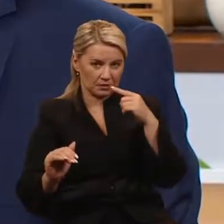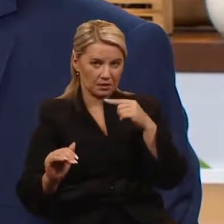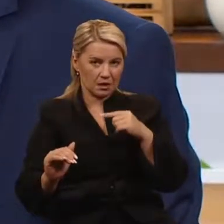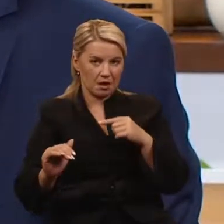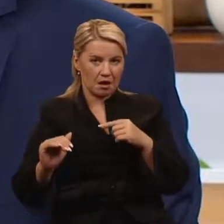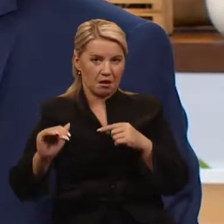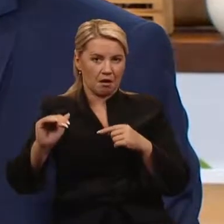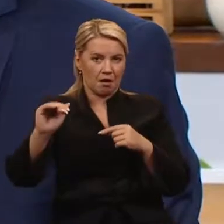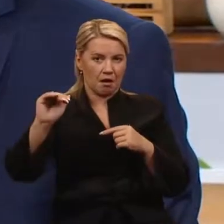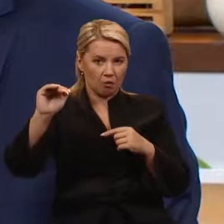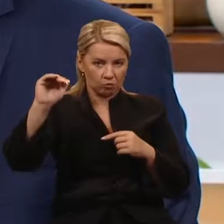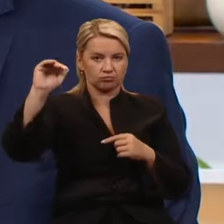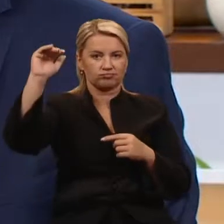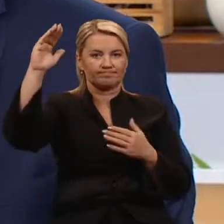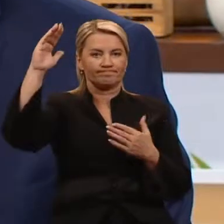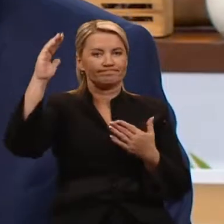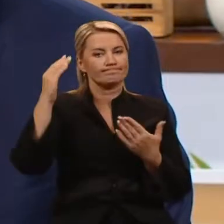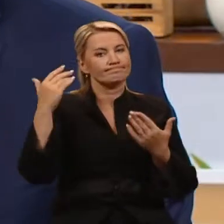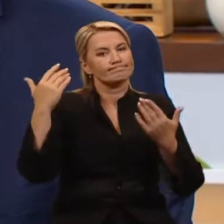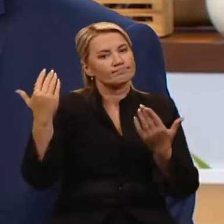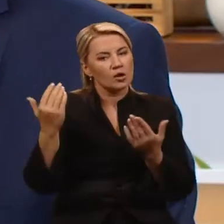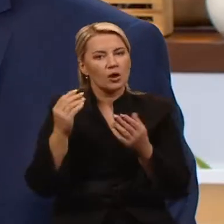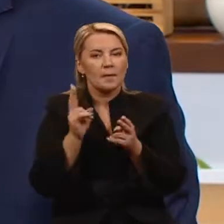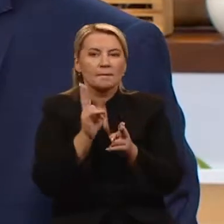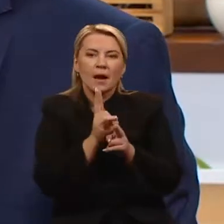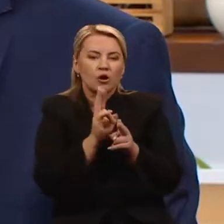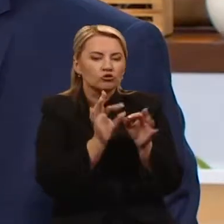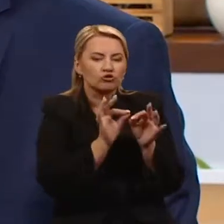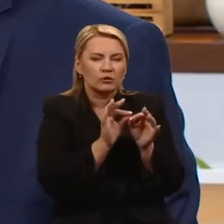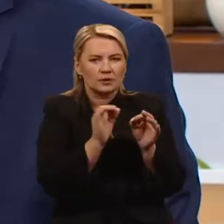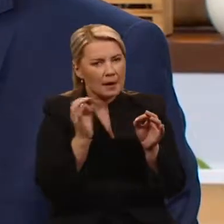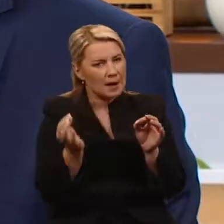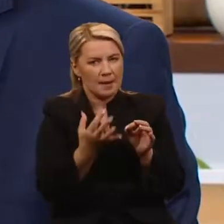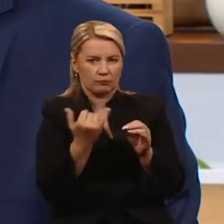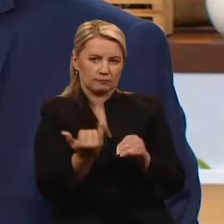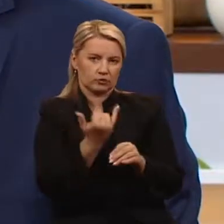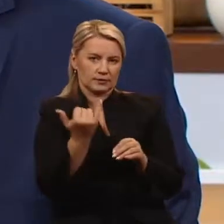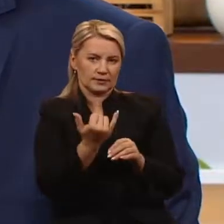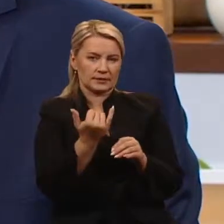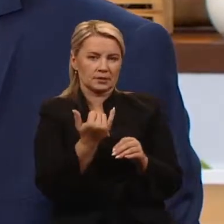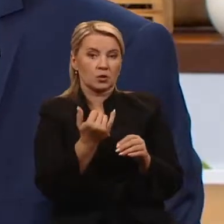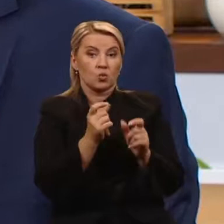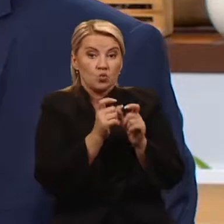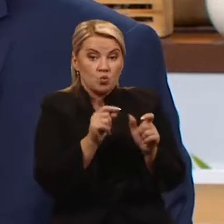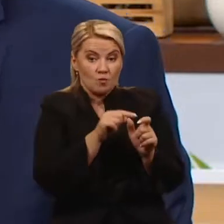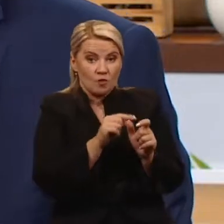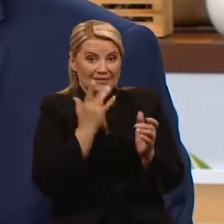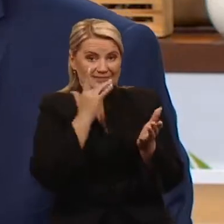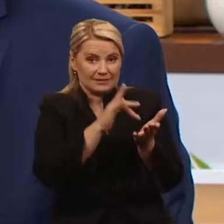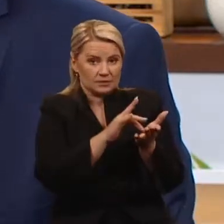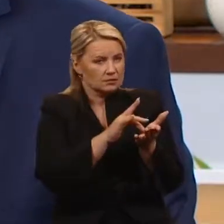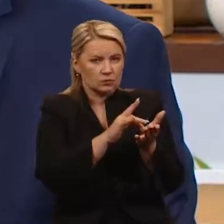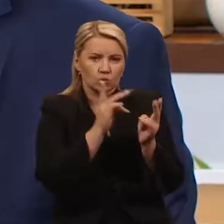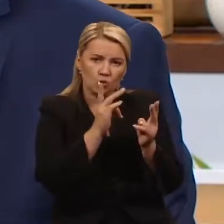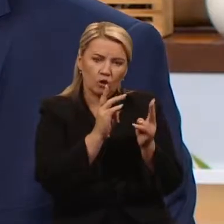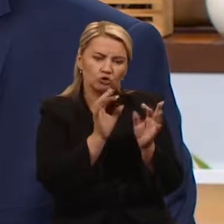si myslím, že po těch malých částkách se dá odkládat vždycky a jedno, co bude účelem. A důležité je si říci, že vůbec tomu dítěti